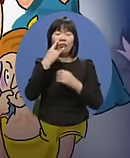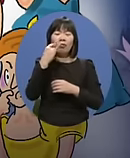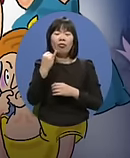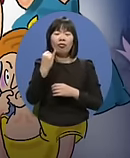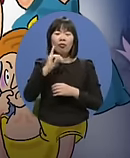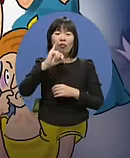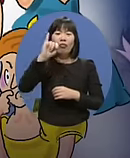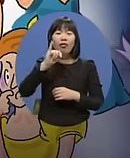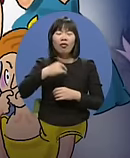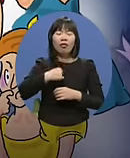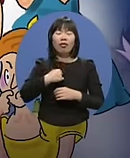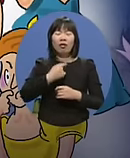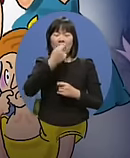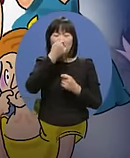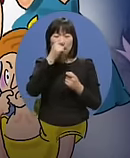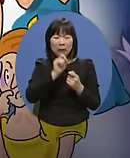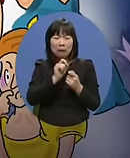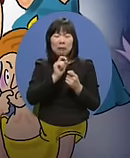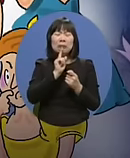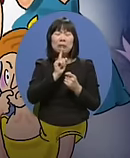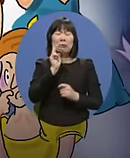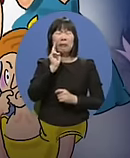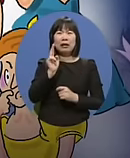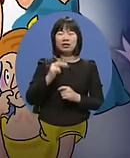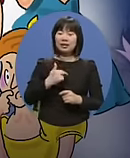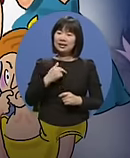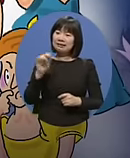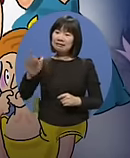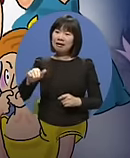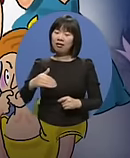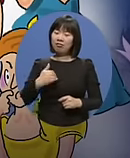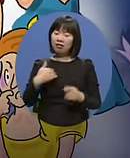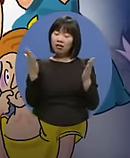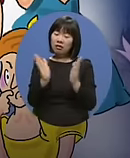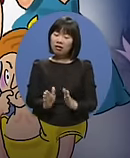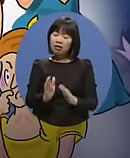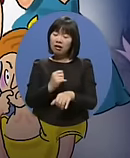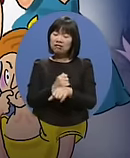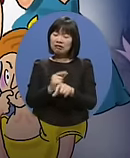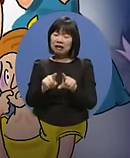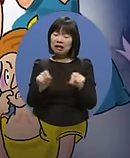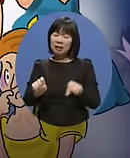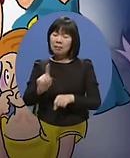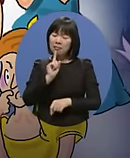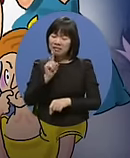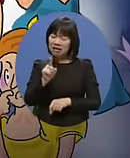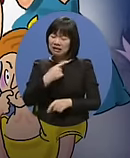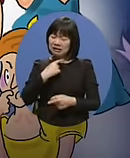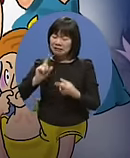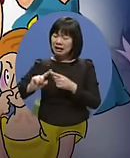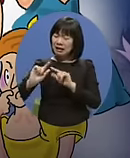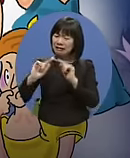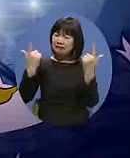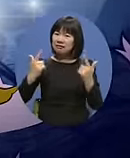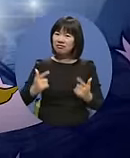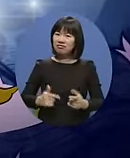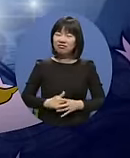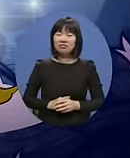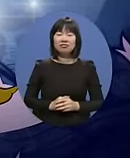저를 구박하는지. 예, 나 다이어트 한다고 했는데 식단이 왜 이래? 진짜 마음에 안 든단 말이야,